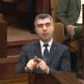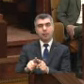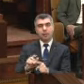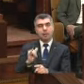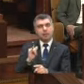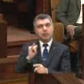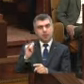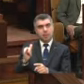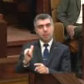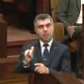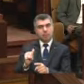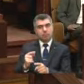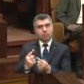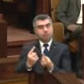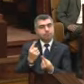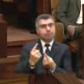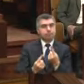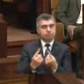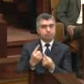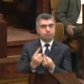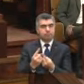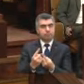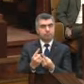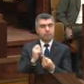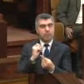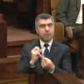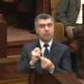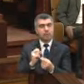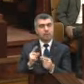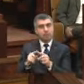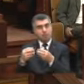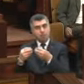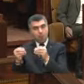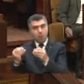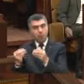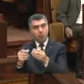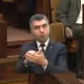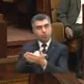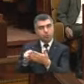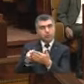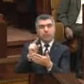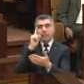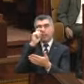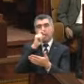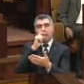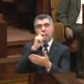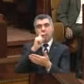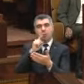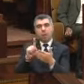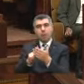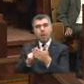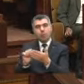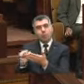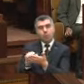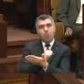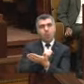في حالة ما إذا انخرطوا في إحدى عمليات البيع والشراء يصعب عليهم الخروج منها،